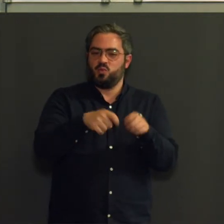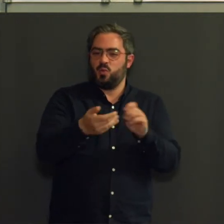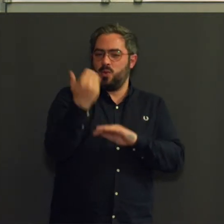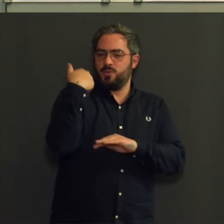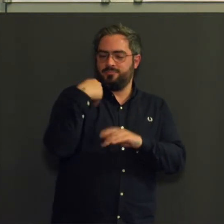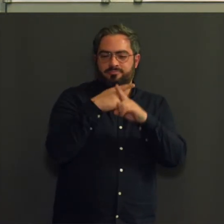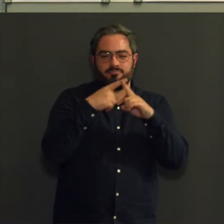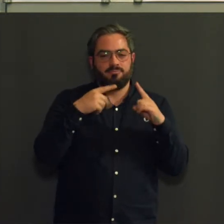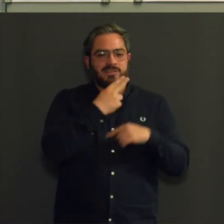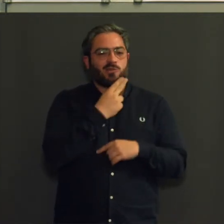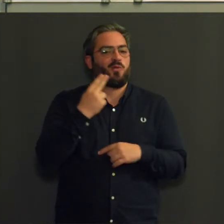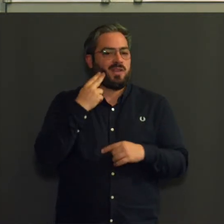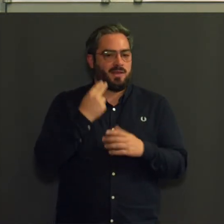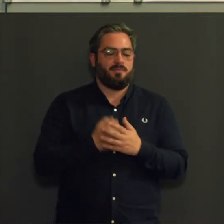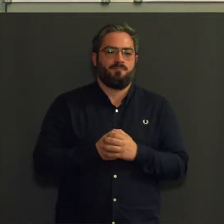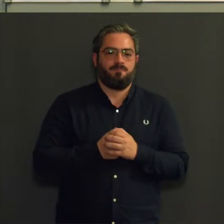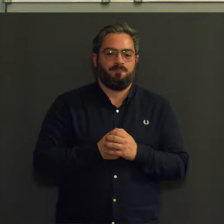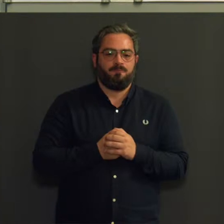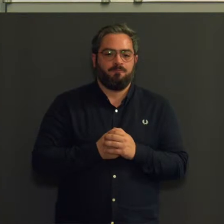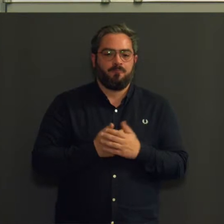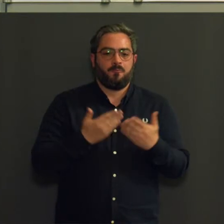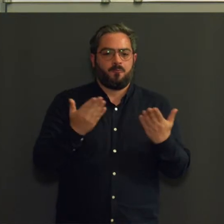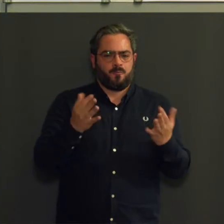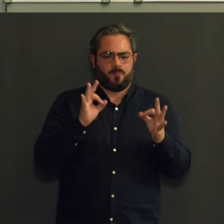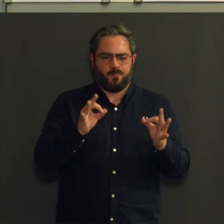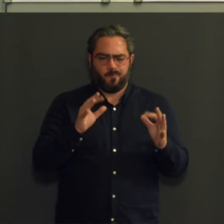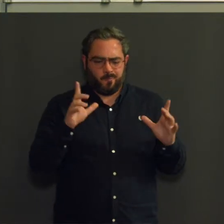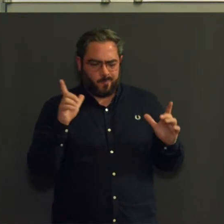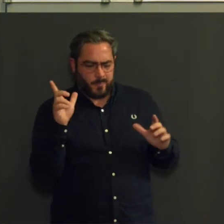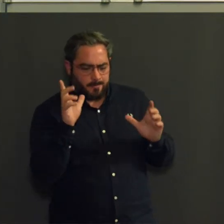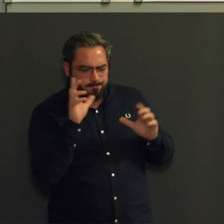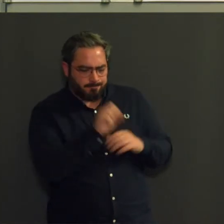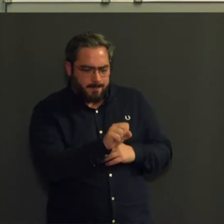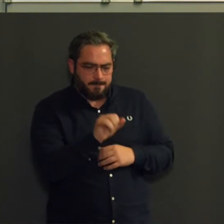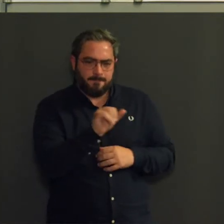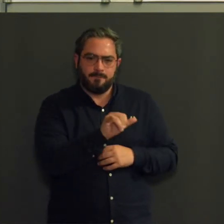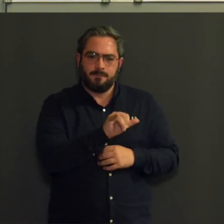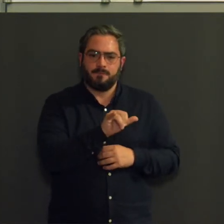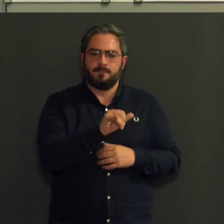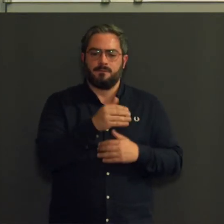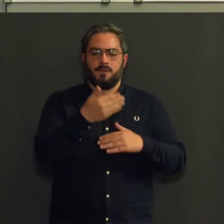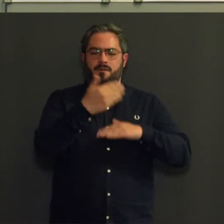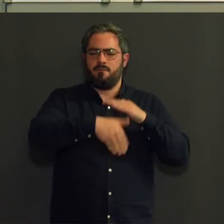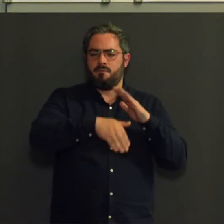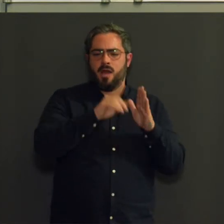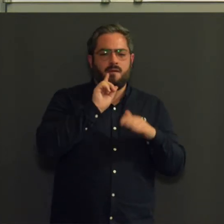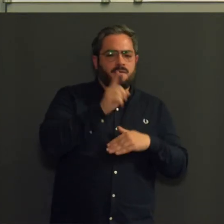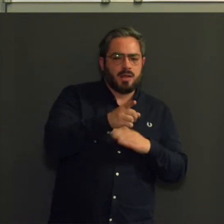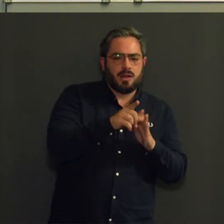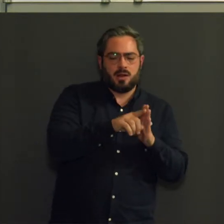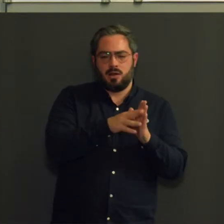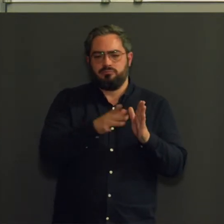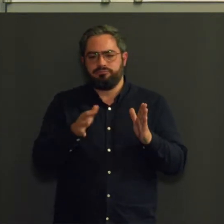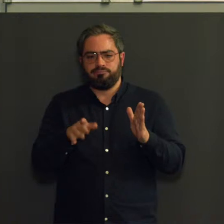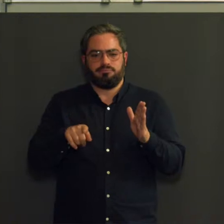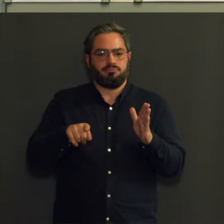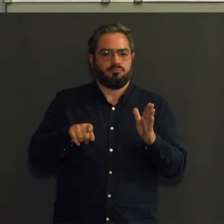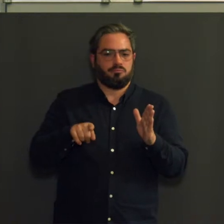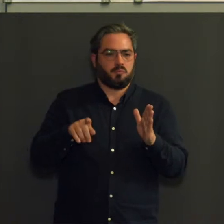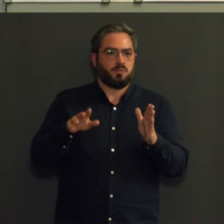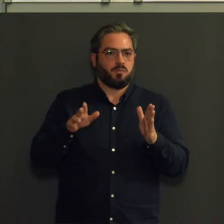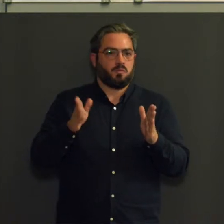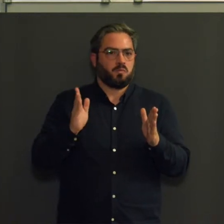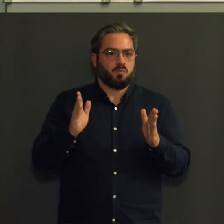la mi-janvier 2021. On observe ainsi, fin avril 2021, qu'au niveau